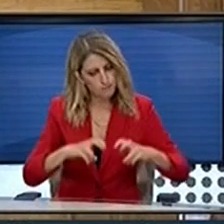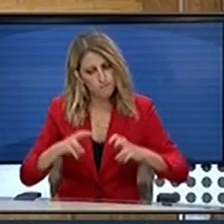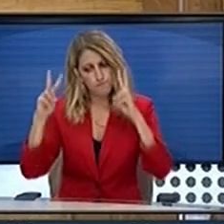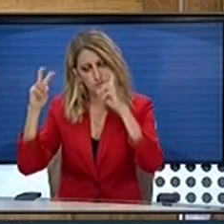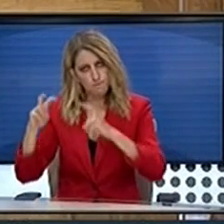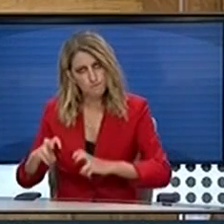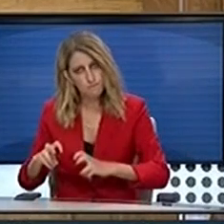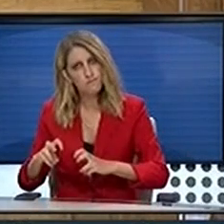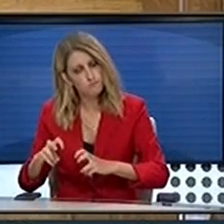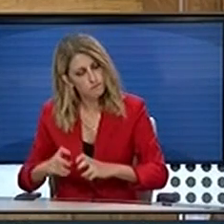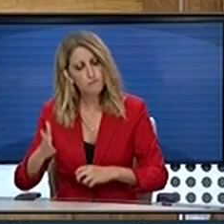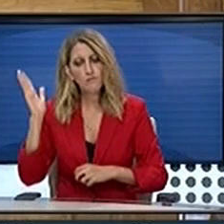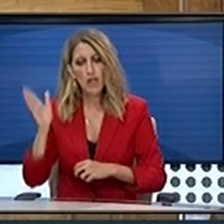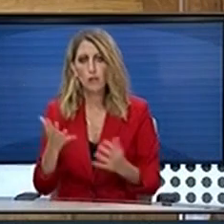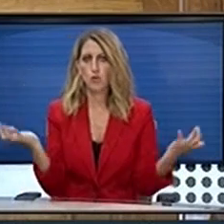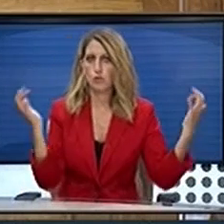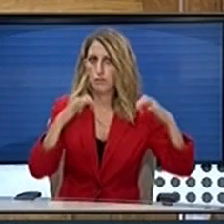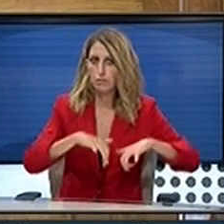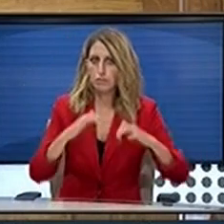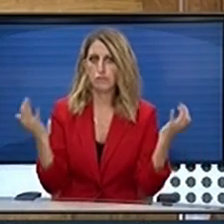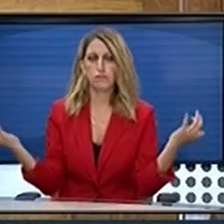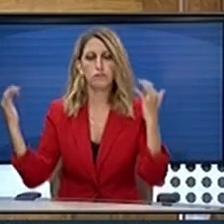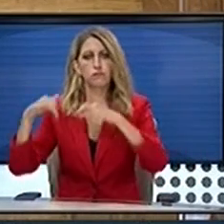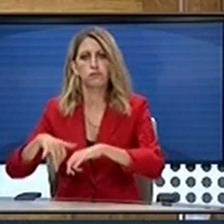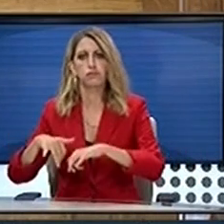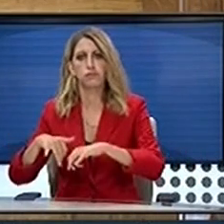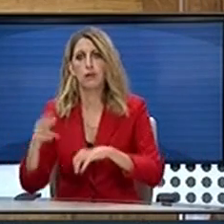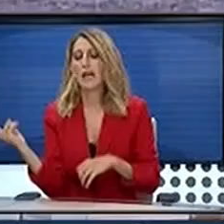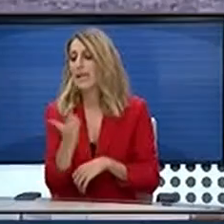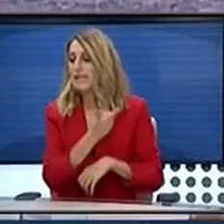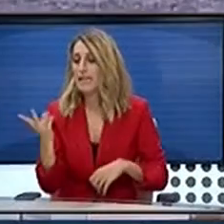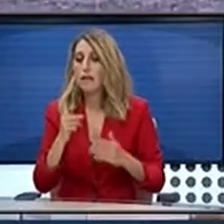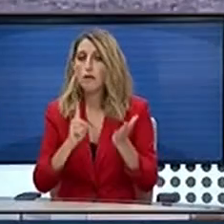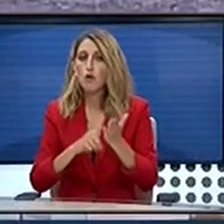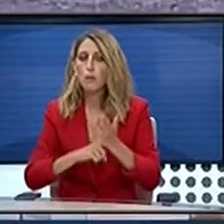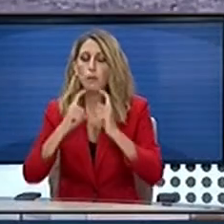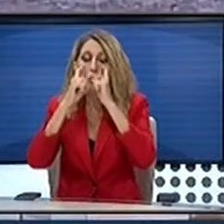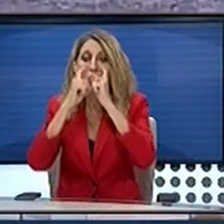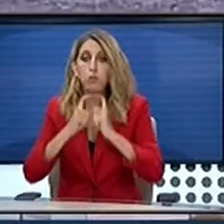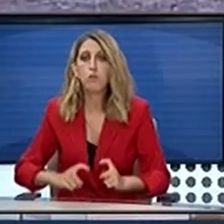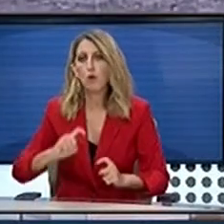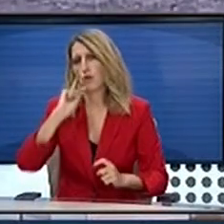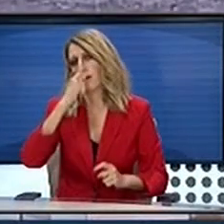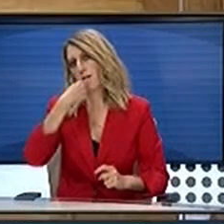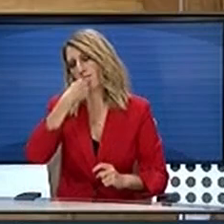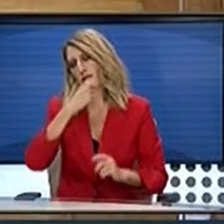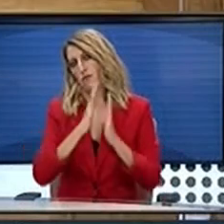σεβόμενοι οι βουλευτές οι οποίοι συμμετέχουν την μυστικότητα η οποία πρέπει να χαρακτηρίζει αυτές τις